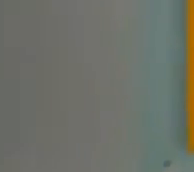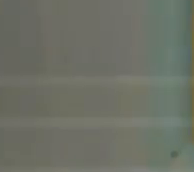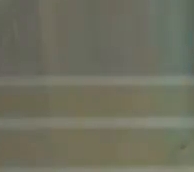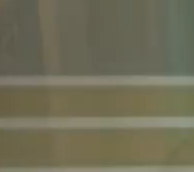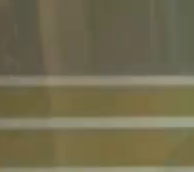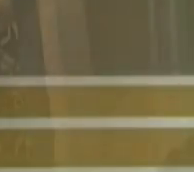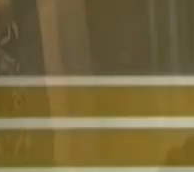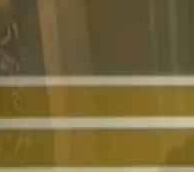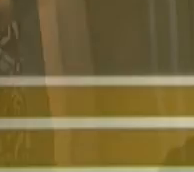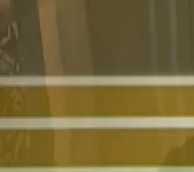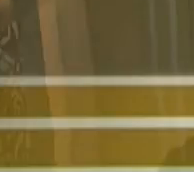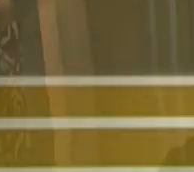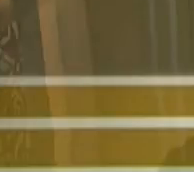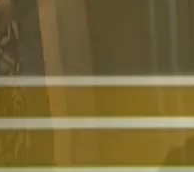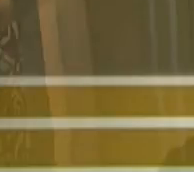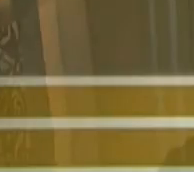تعلمون.